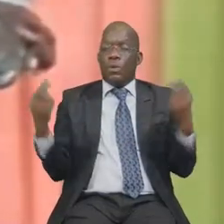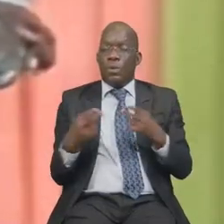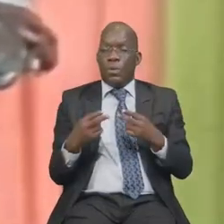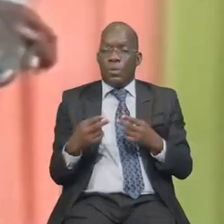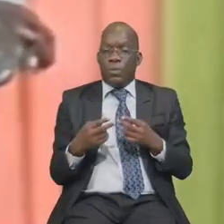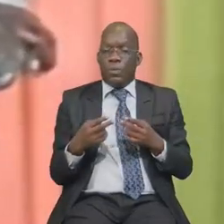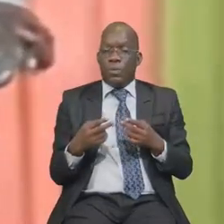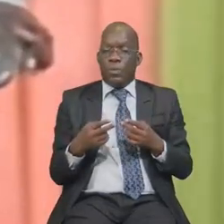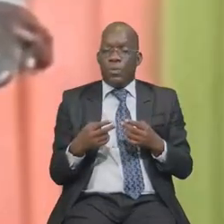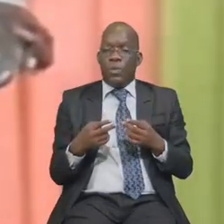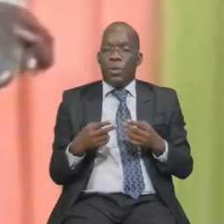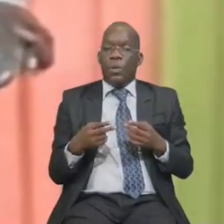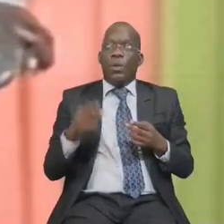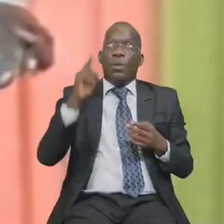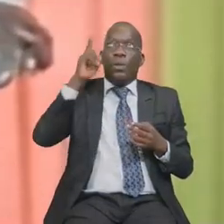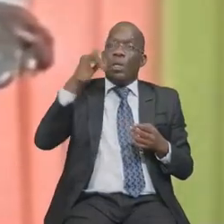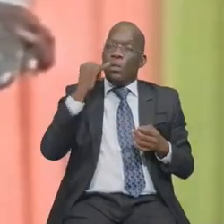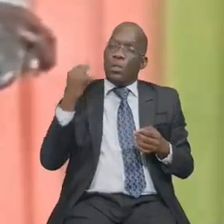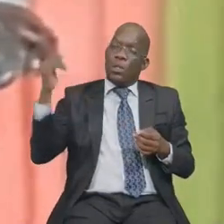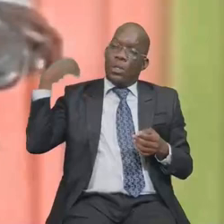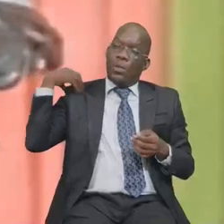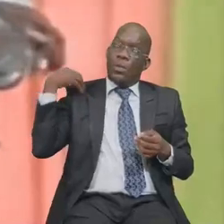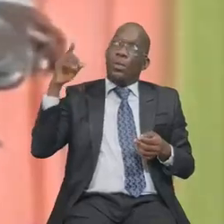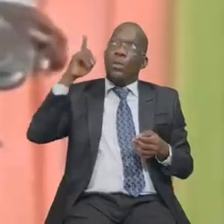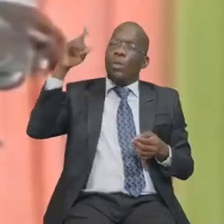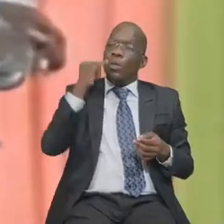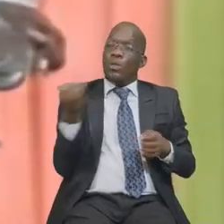Il est le capitaine. Il est le vainqueur.